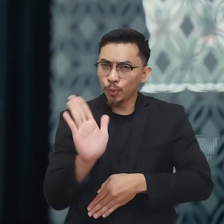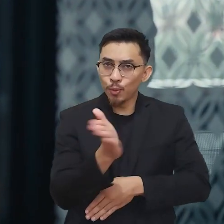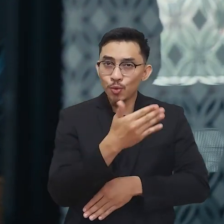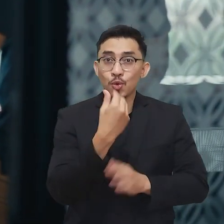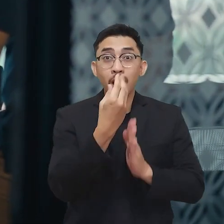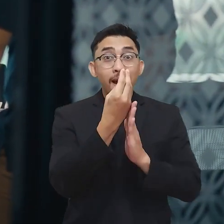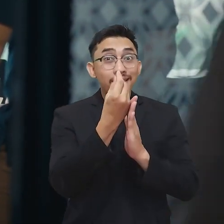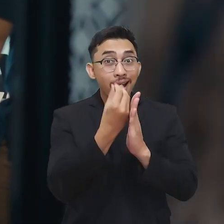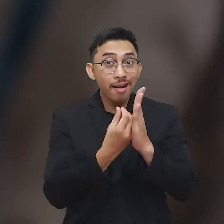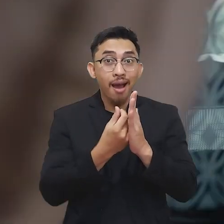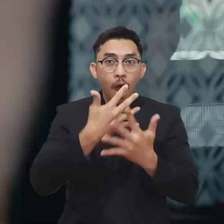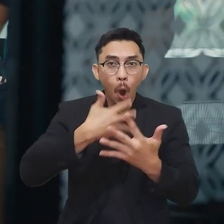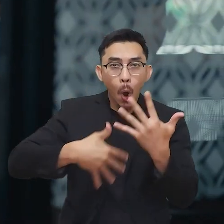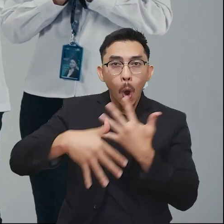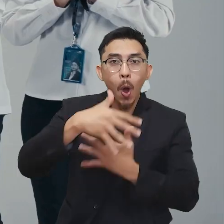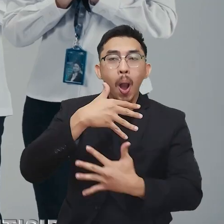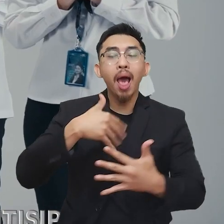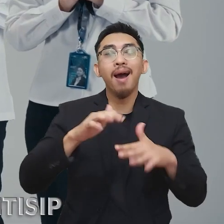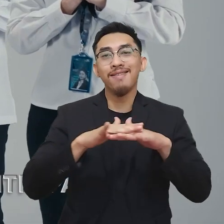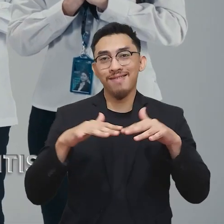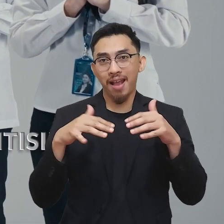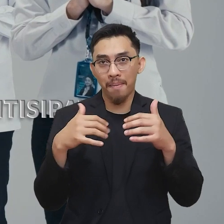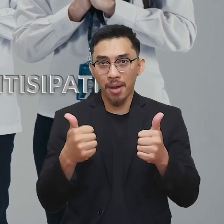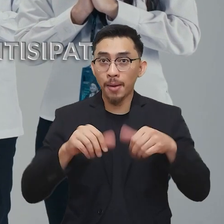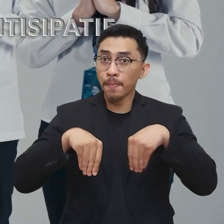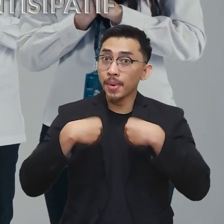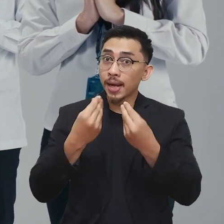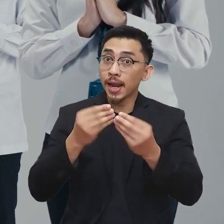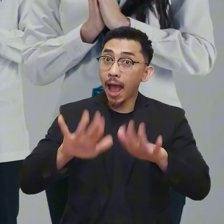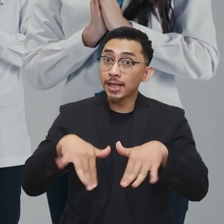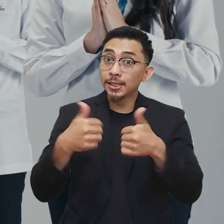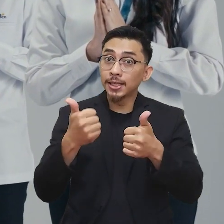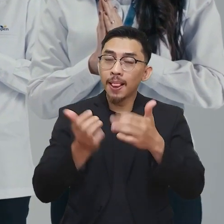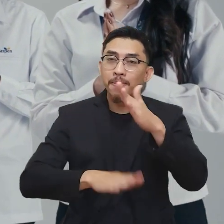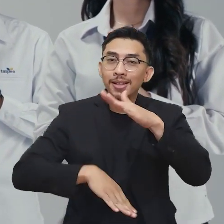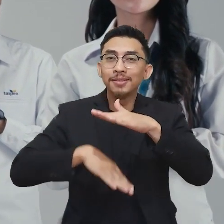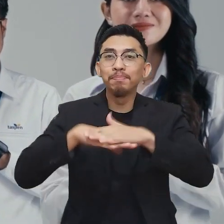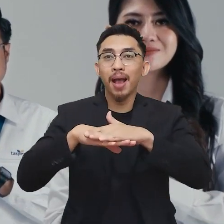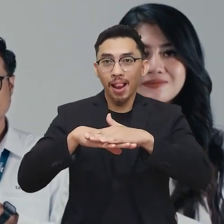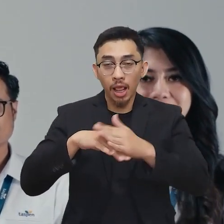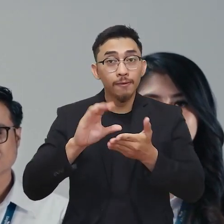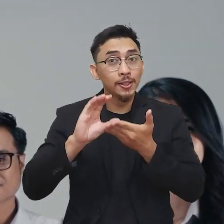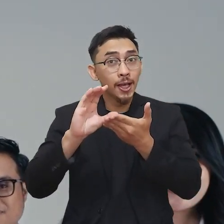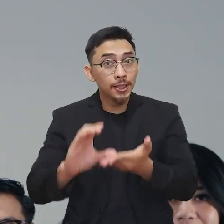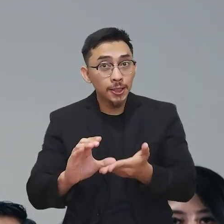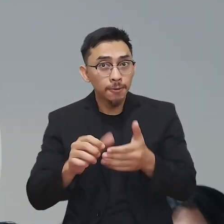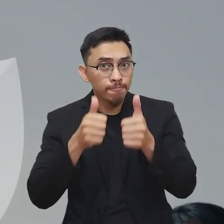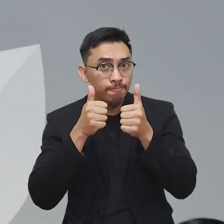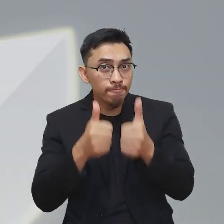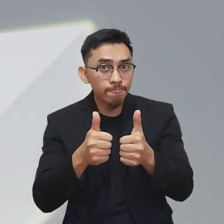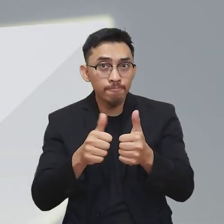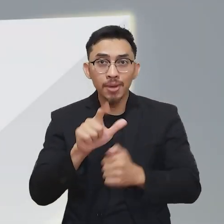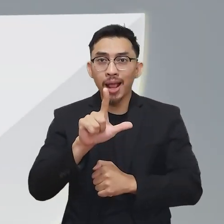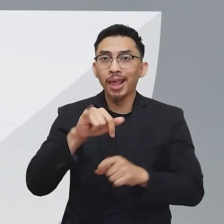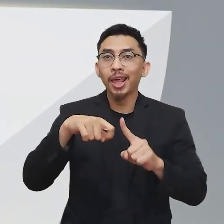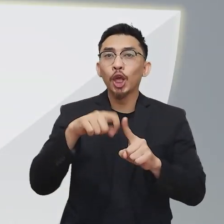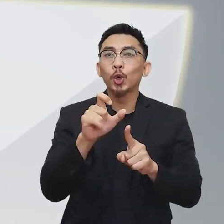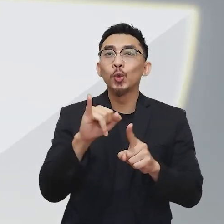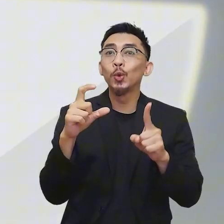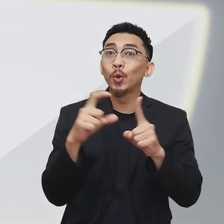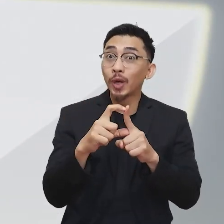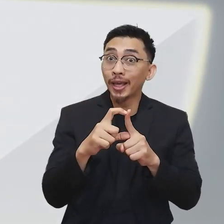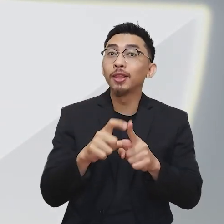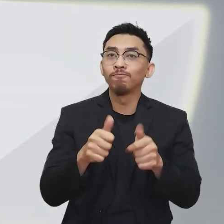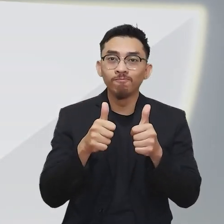Kami pastikan seluruh dana dikelola dengan aman, memberikan hasil yang optimal, serta diinvestasikan secara